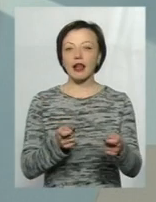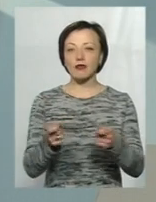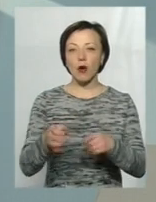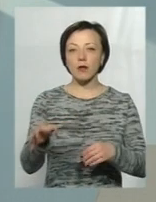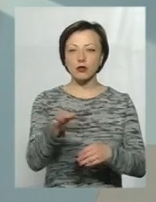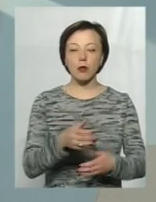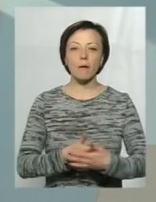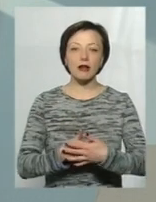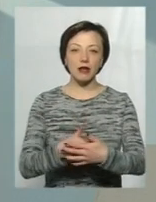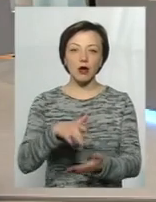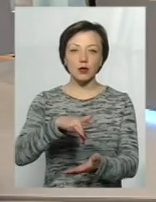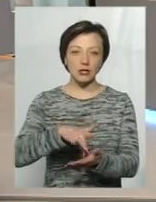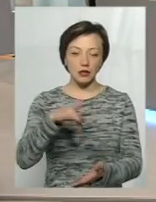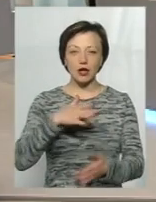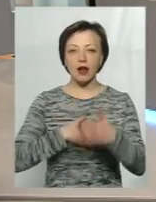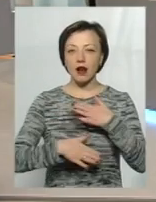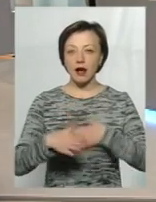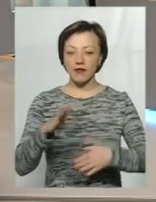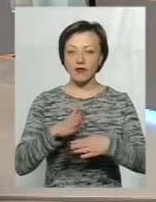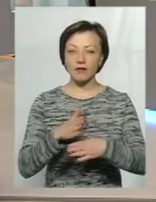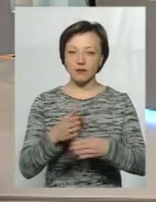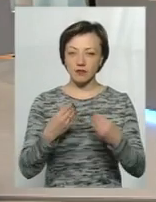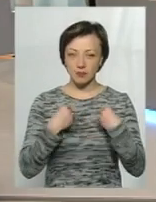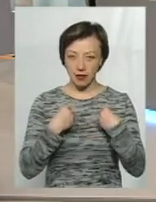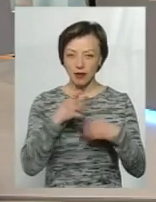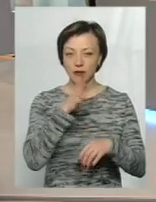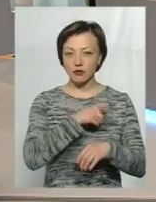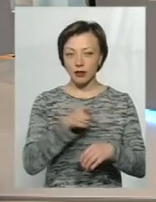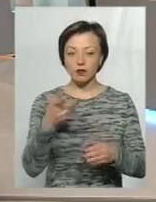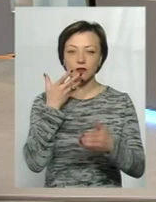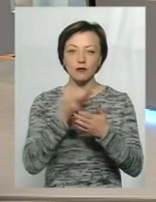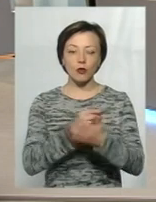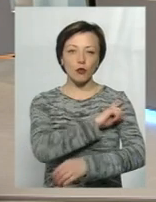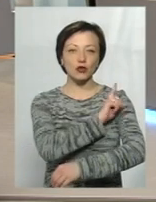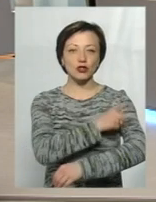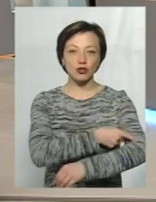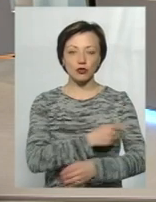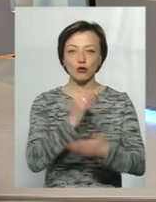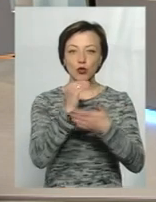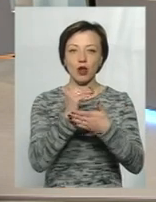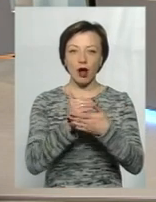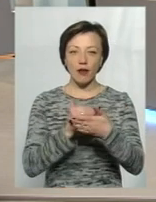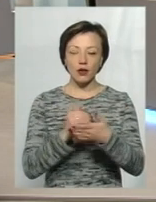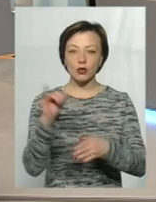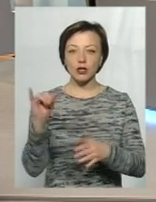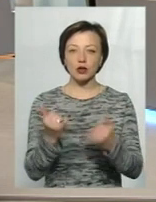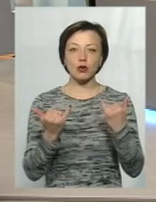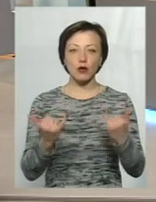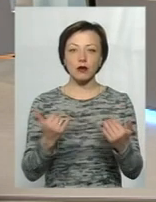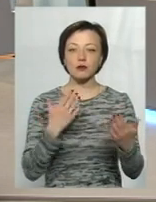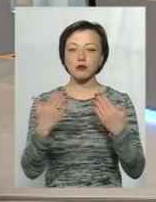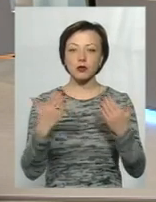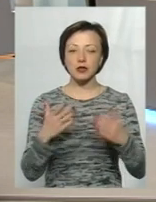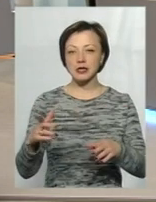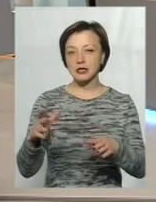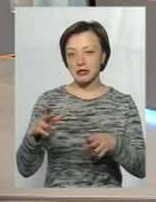центру. Дуже раді, що ви виділили для нас час у своєму потужному такому щільному графіку і сьогодні поспілкуєтесь з нами на